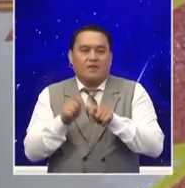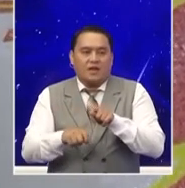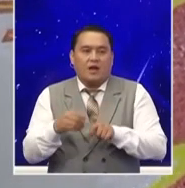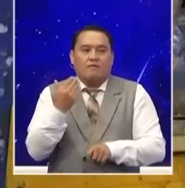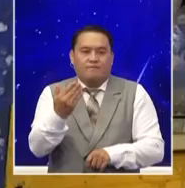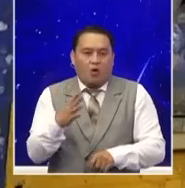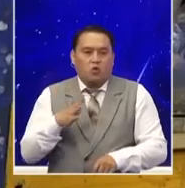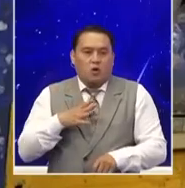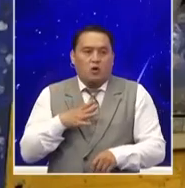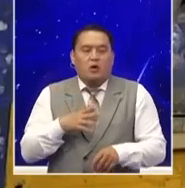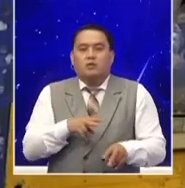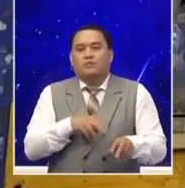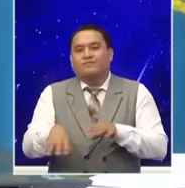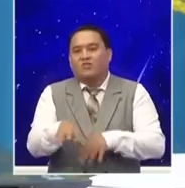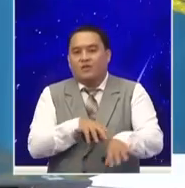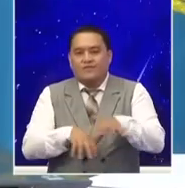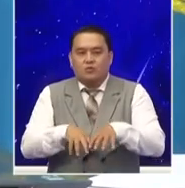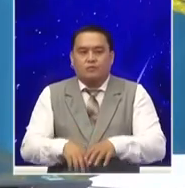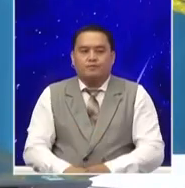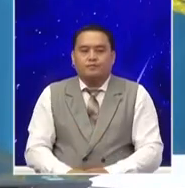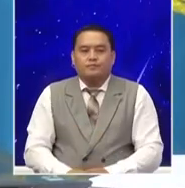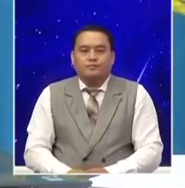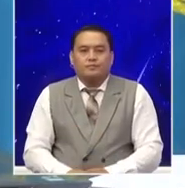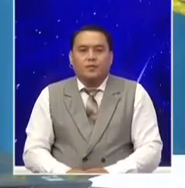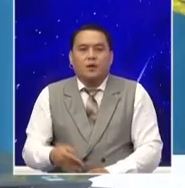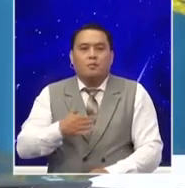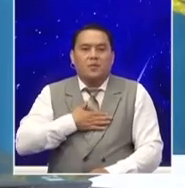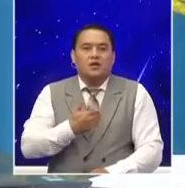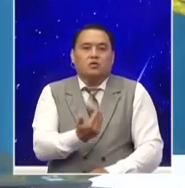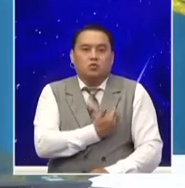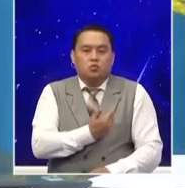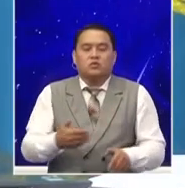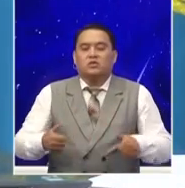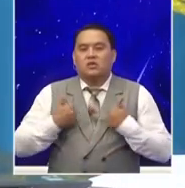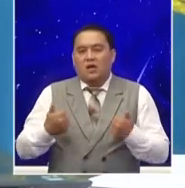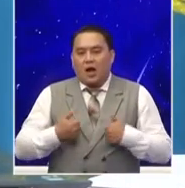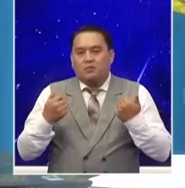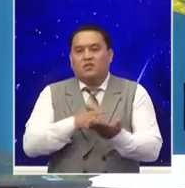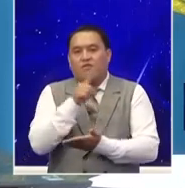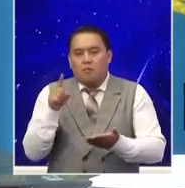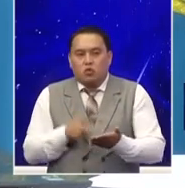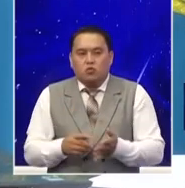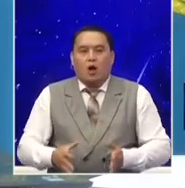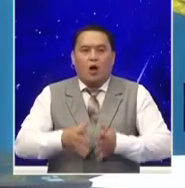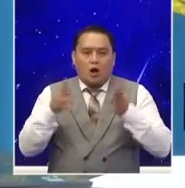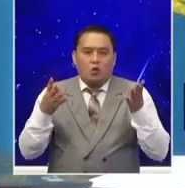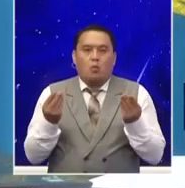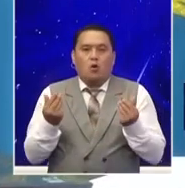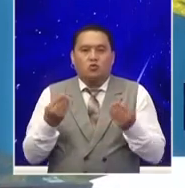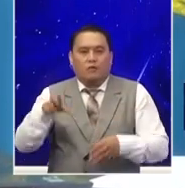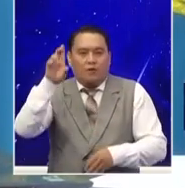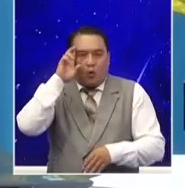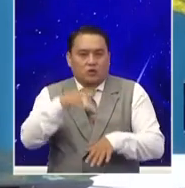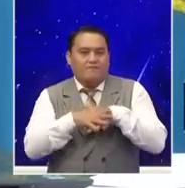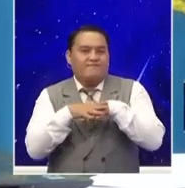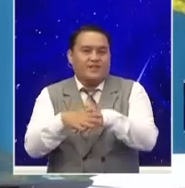они выявляют просчеты и махинации. Мы тоже стараемся эти вопросы заранее решать. Когда огромная сумма денег государством